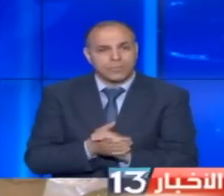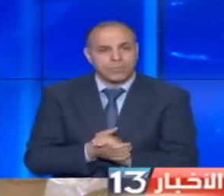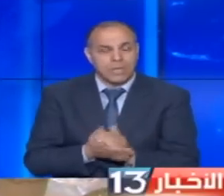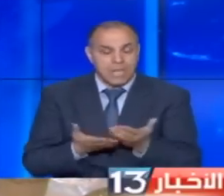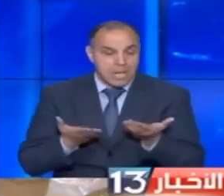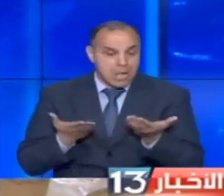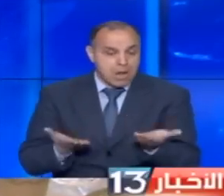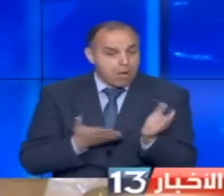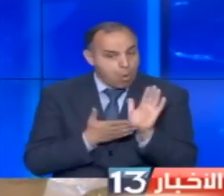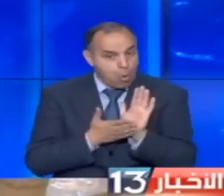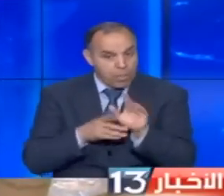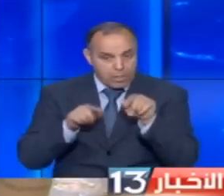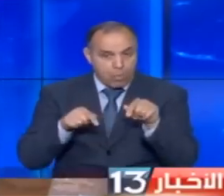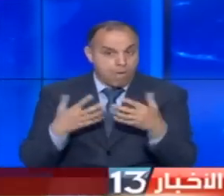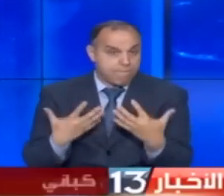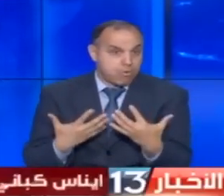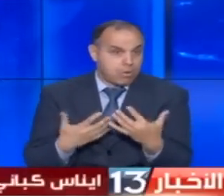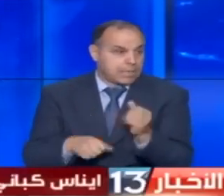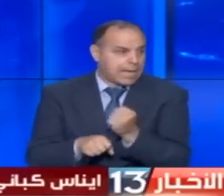بالنسبه ل اه